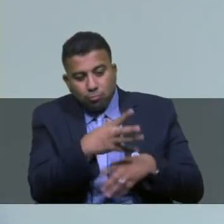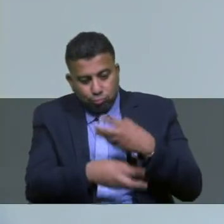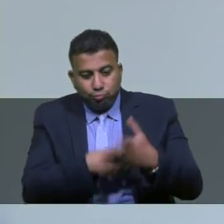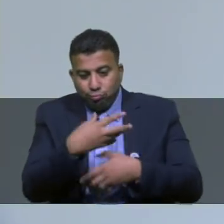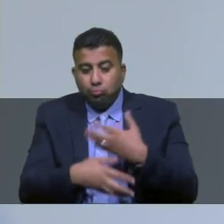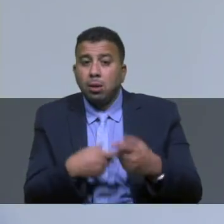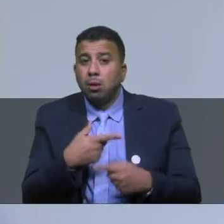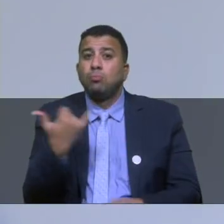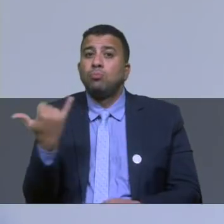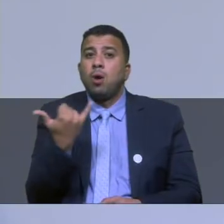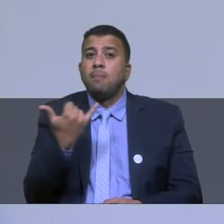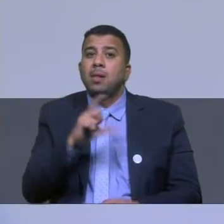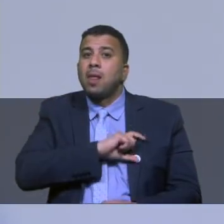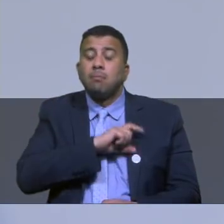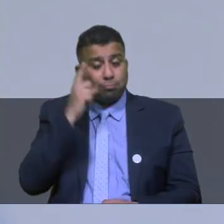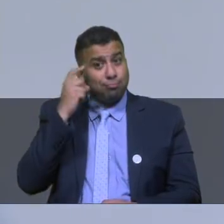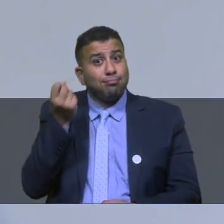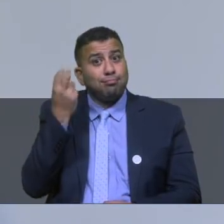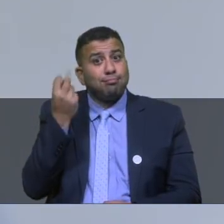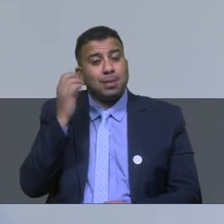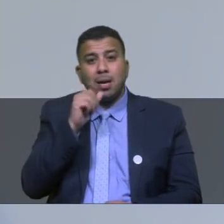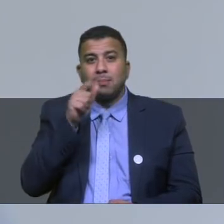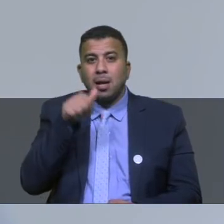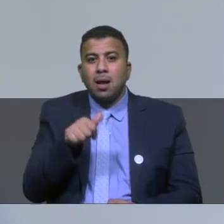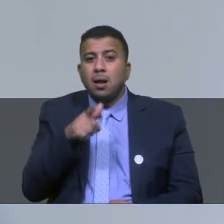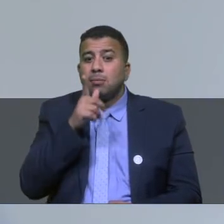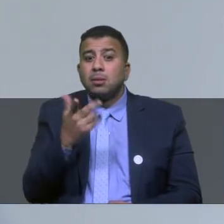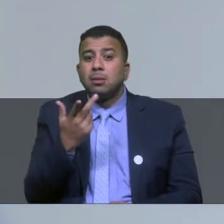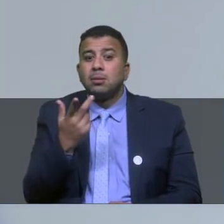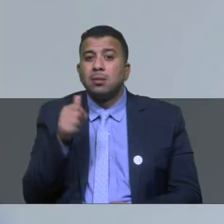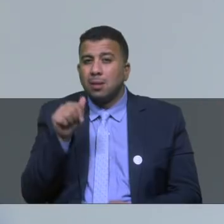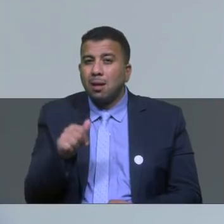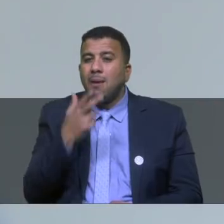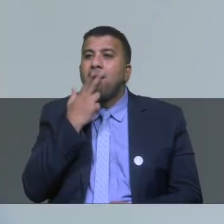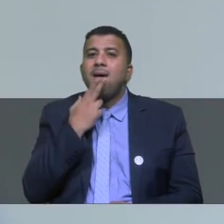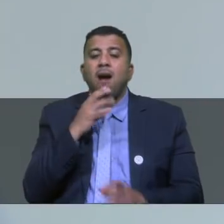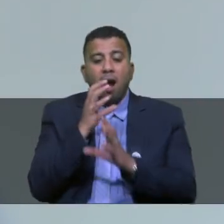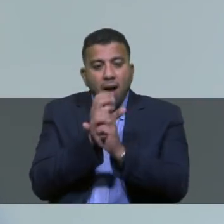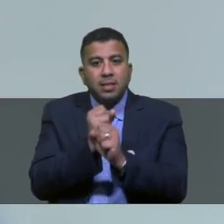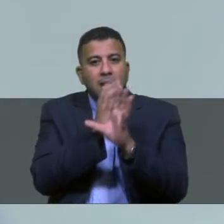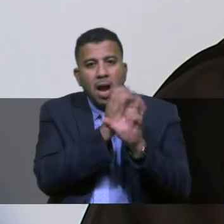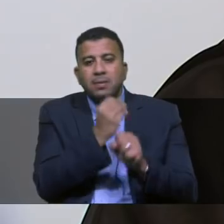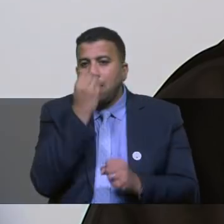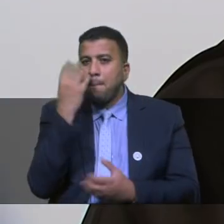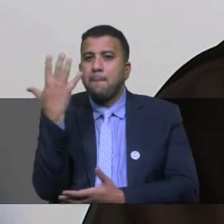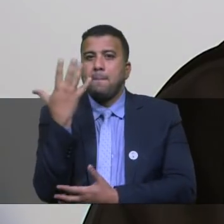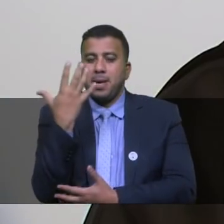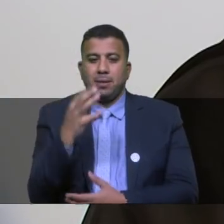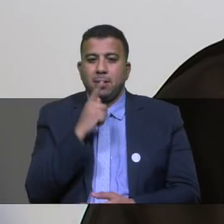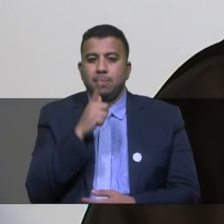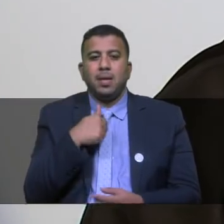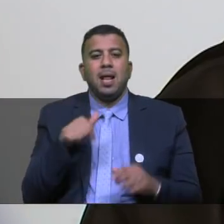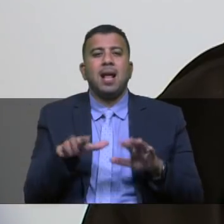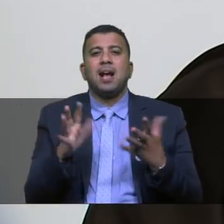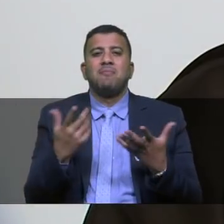شيء مهم جدا، لان اليوم الموارد الطبيعيه هي قليله ولازم نحافظ عليها ونحافظ على بيئتنا. نلاحظ ان كيف